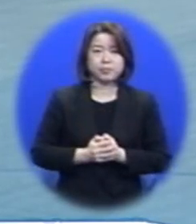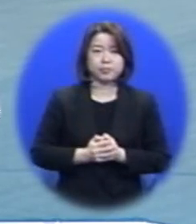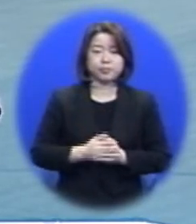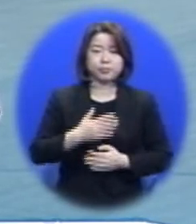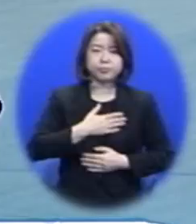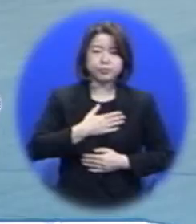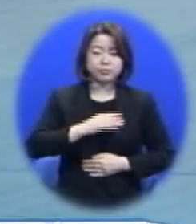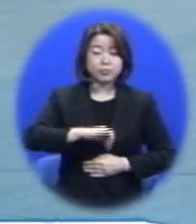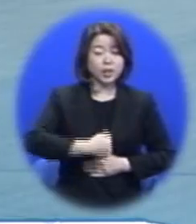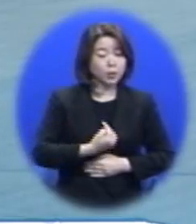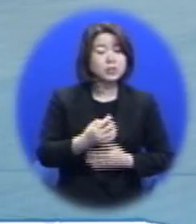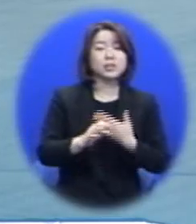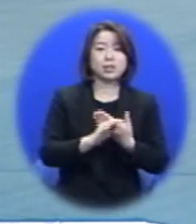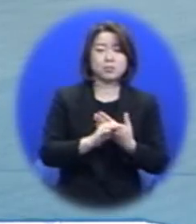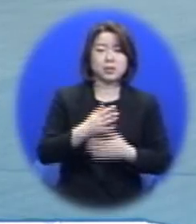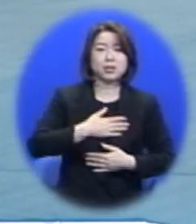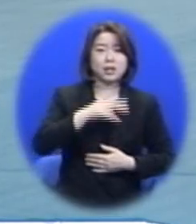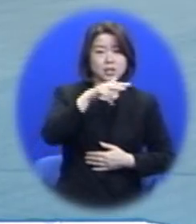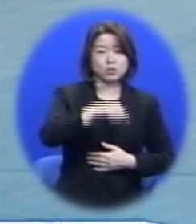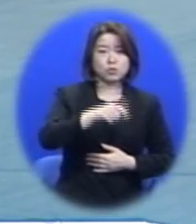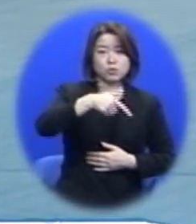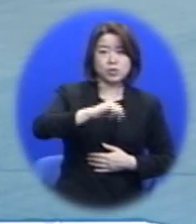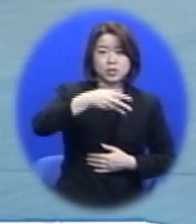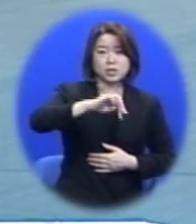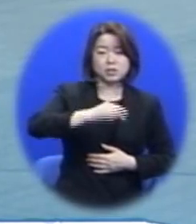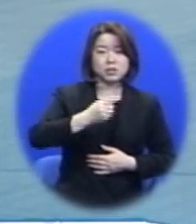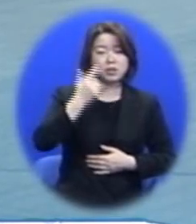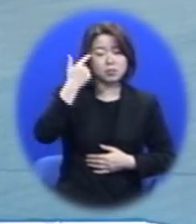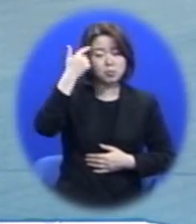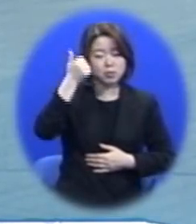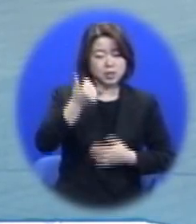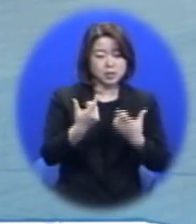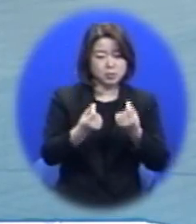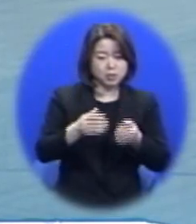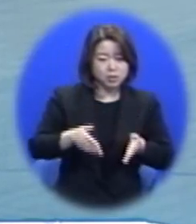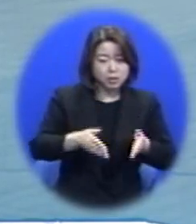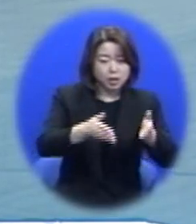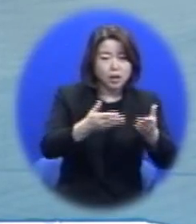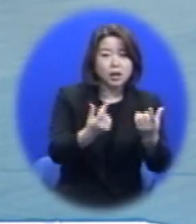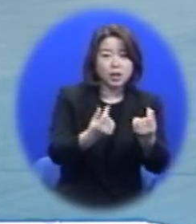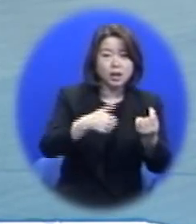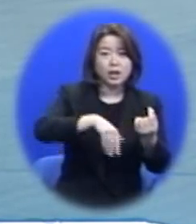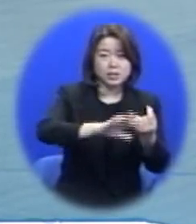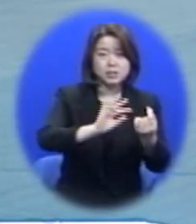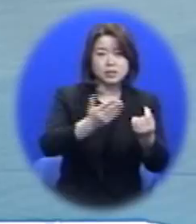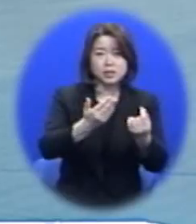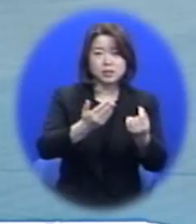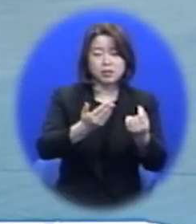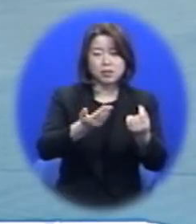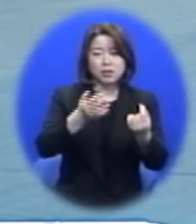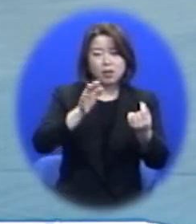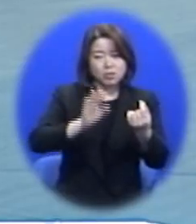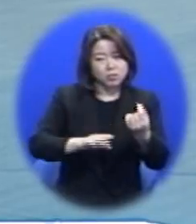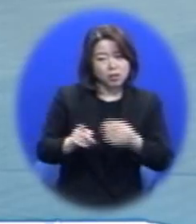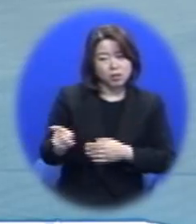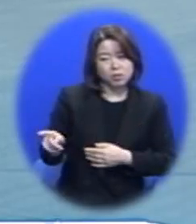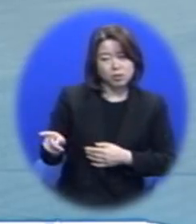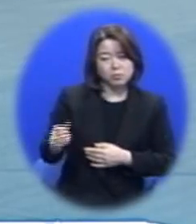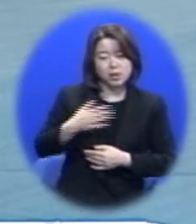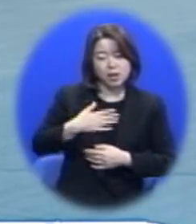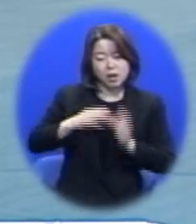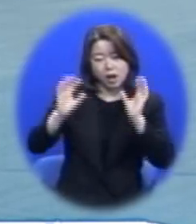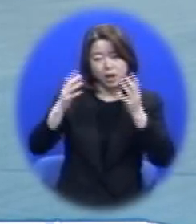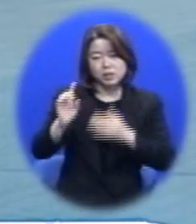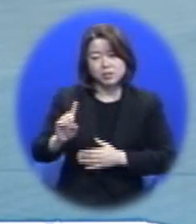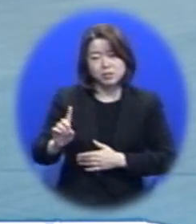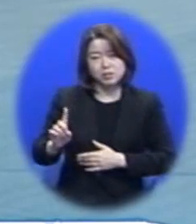나 혼자 같았으면 나는 주기철 목사의 길을 갔었을 텐데, 문제는 그러면 이 아이들이 문제.